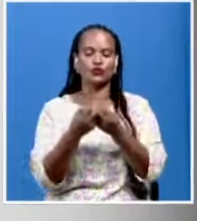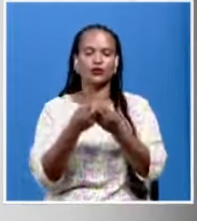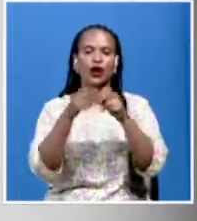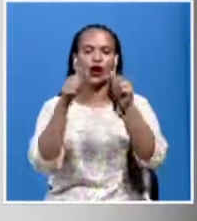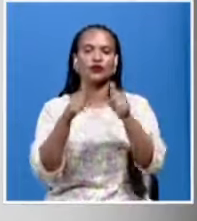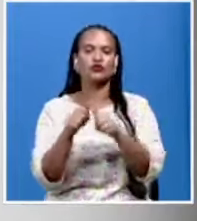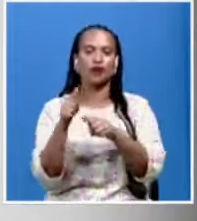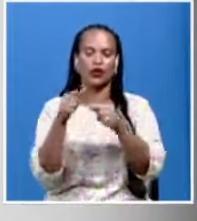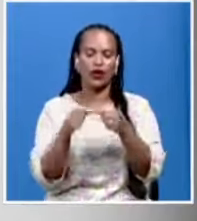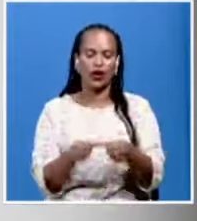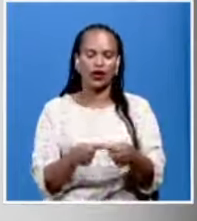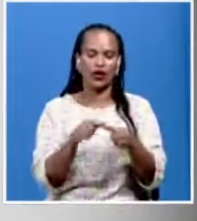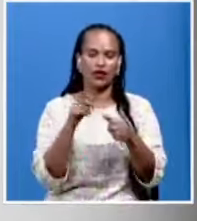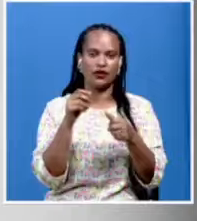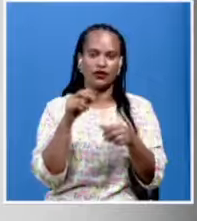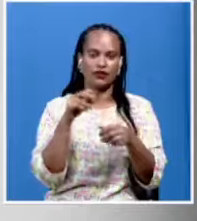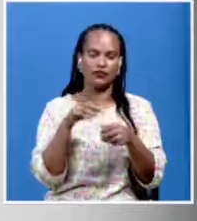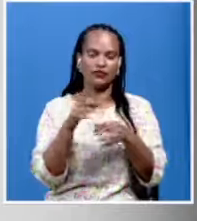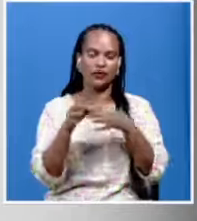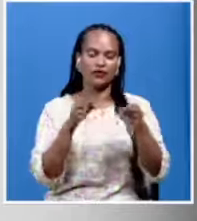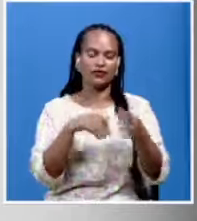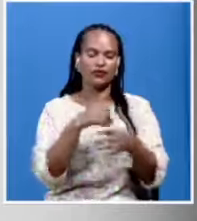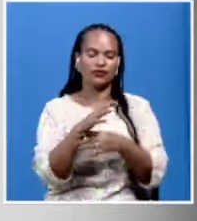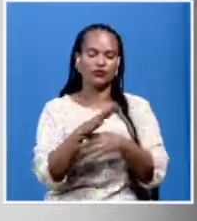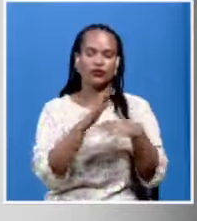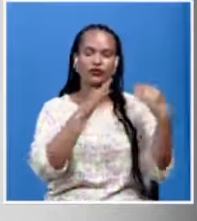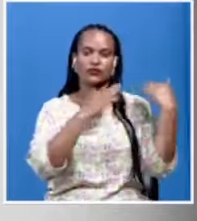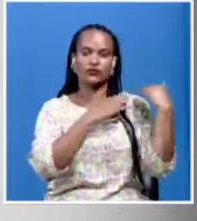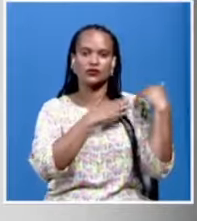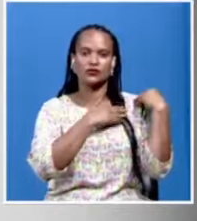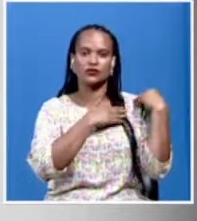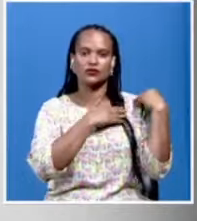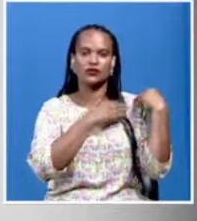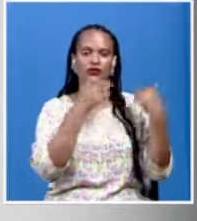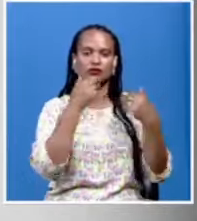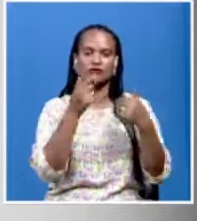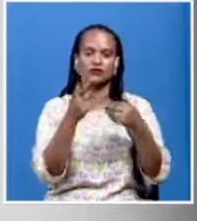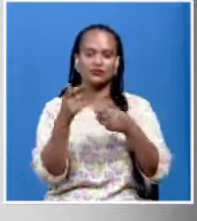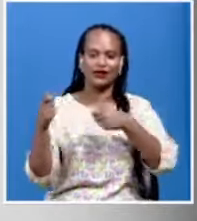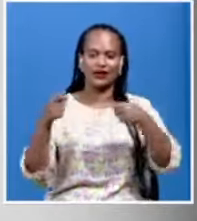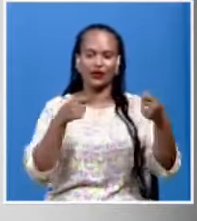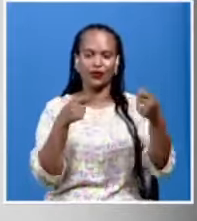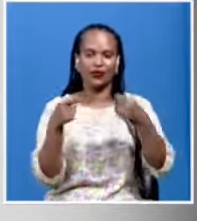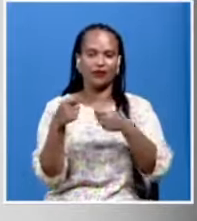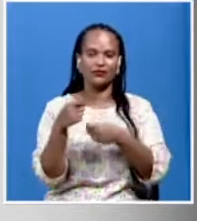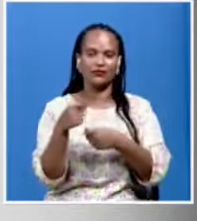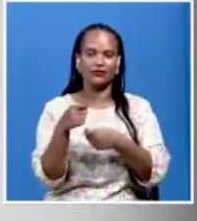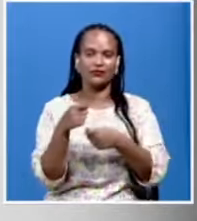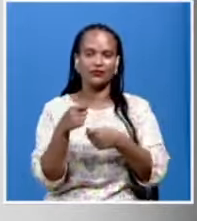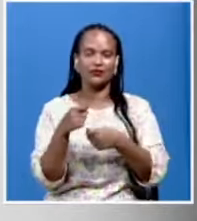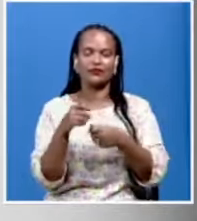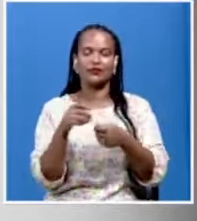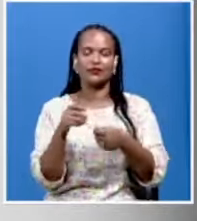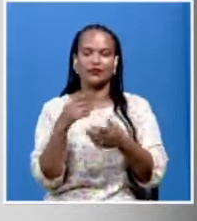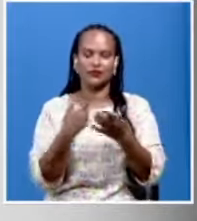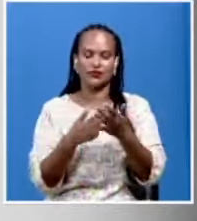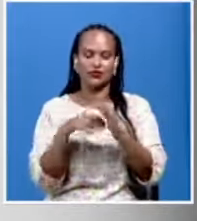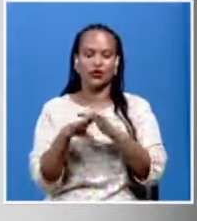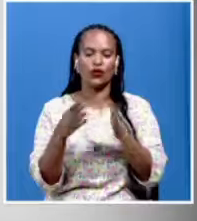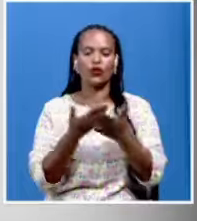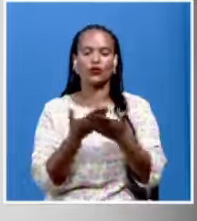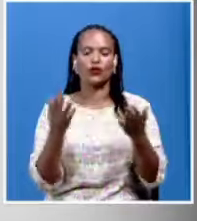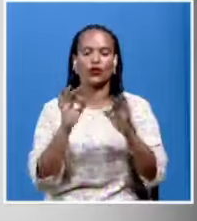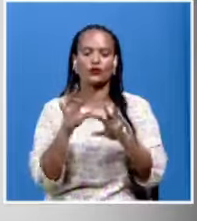ኣብ እዋናዊ ጉዳይ መልኪቱ ኣብ ዘውፅኦ መግለፂ ስልጣን ንስልጣን ክትብል ምስሕሓብን ምጉታትን ስልጡናት ኣላለያ ውሽጣዊ